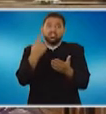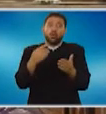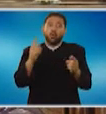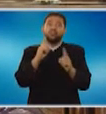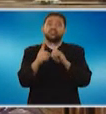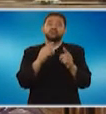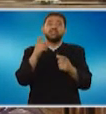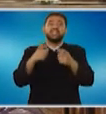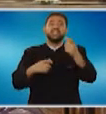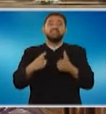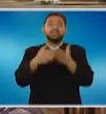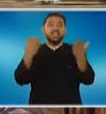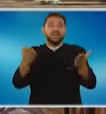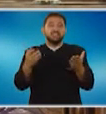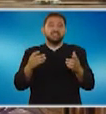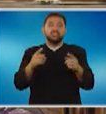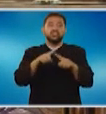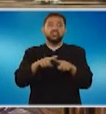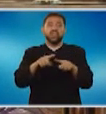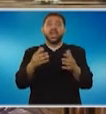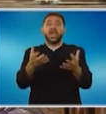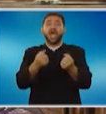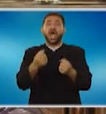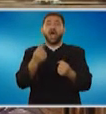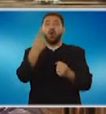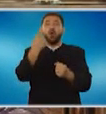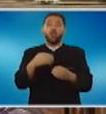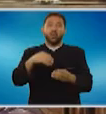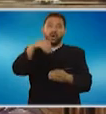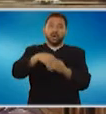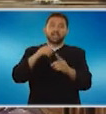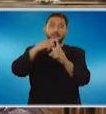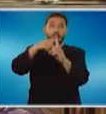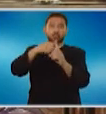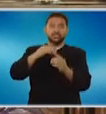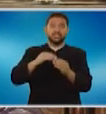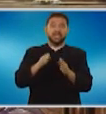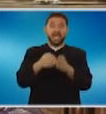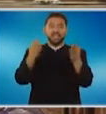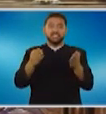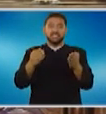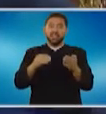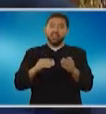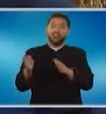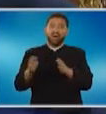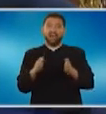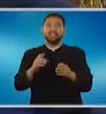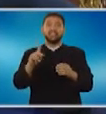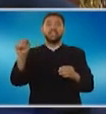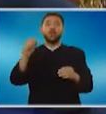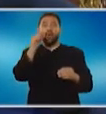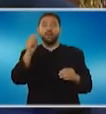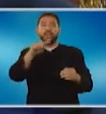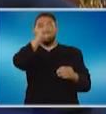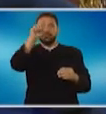degrabă, ce au în plus cărțile față de oameni și nu au oameni? E grea